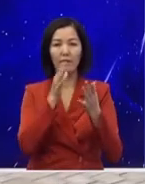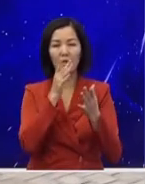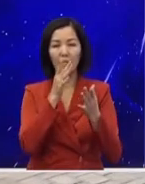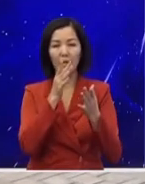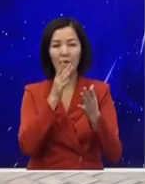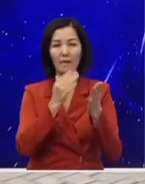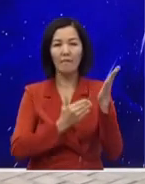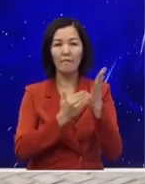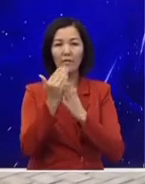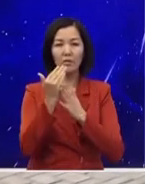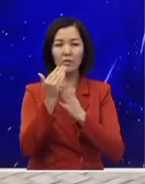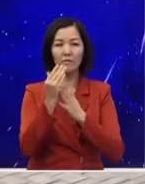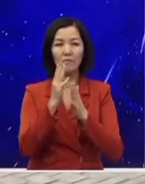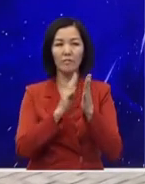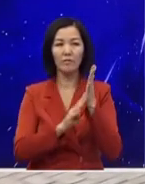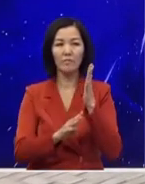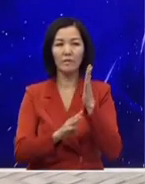80, как я выше сказал,